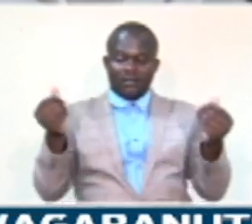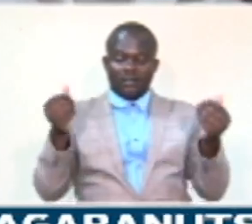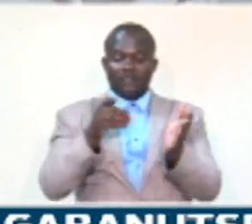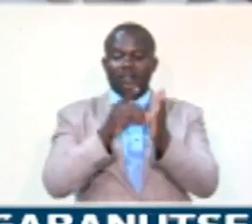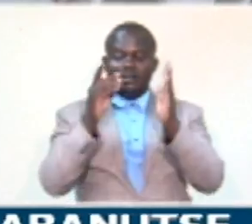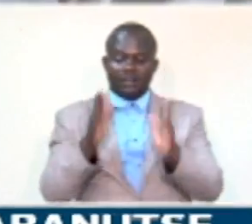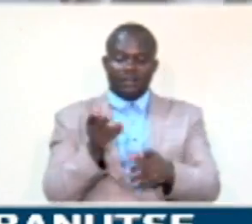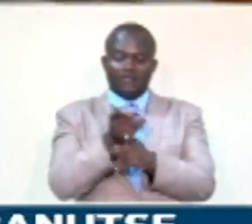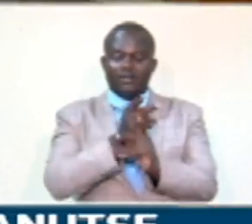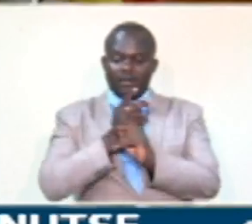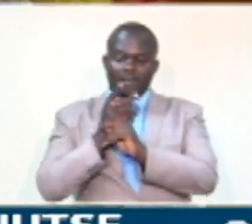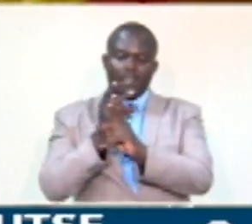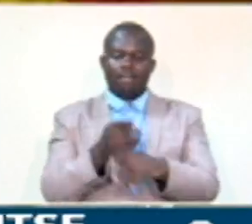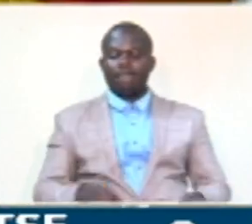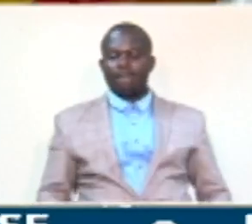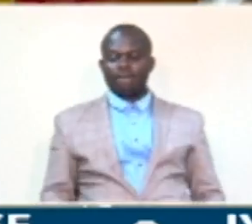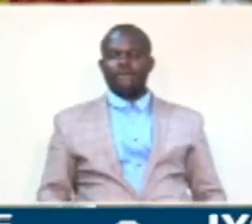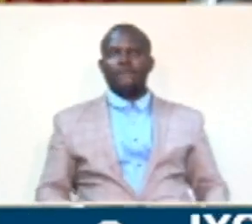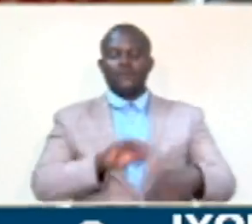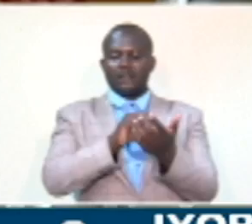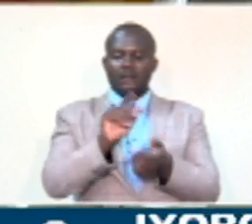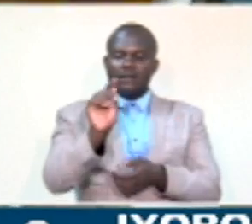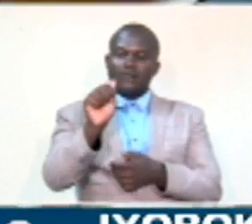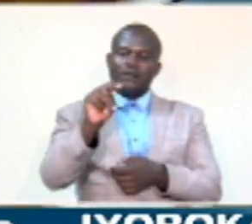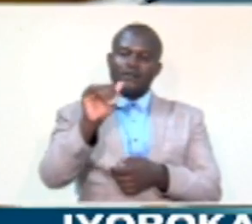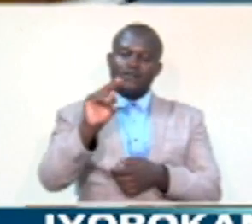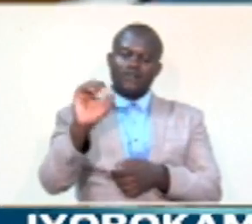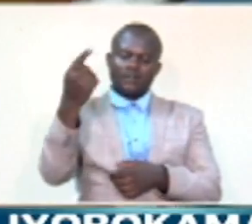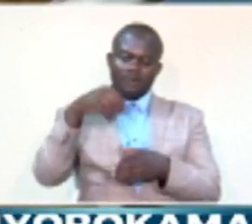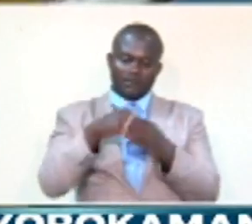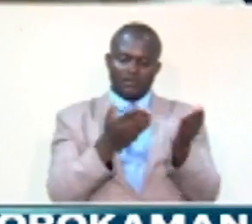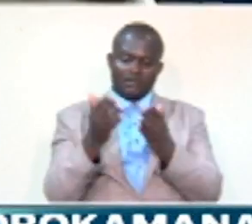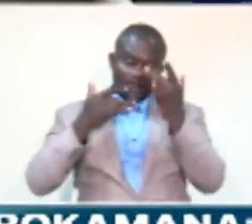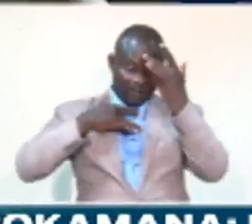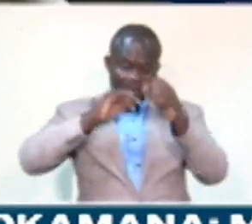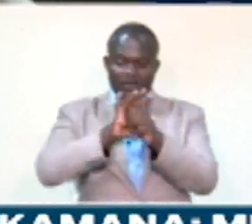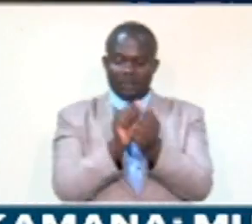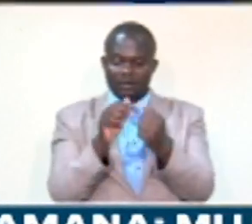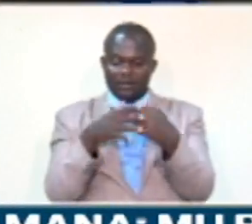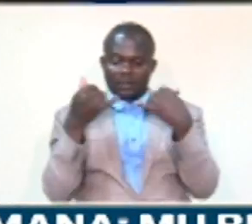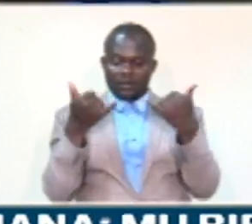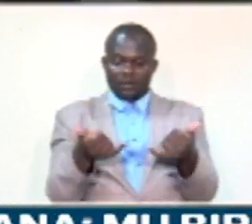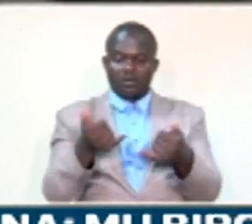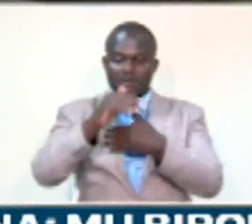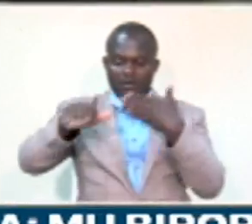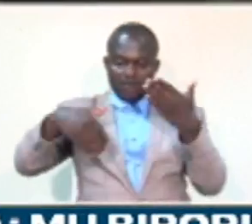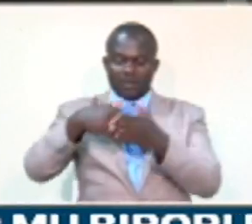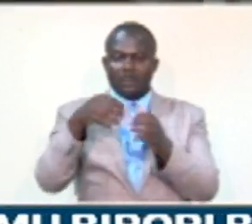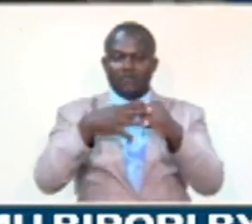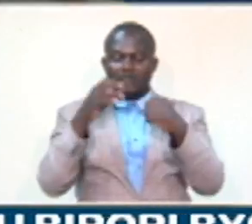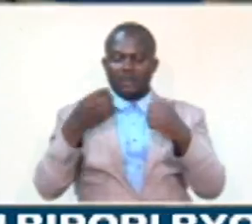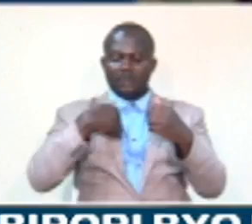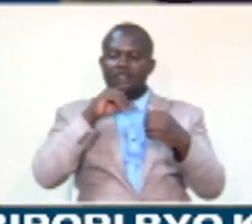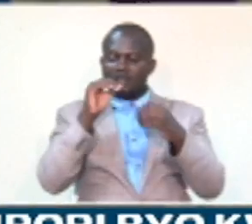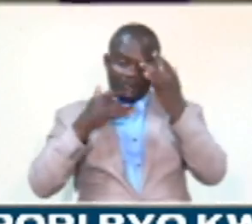Abaganga banyitayeho. Mu kigo cya Kanyinya cyanabaye icya mbere mu kwakira abarwayi ba COVID-19 naho ubu ibitanda byose 90 bafite nta